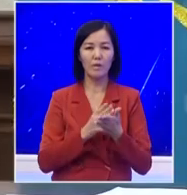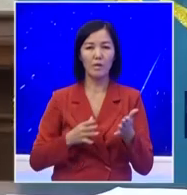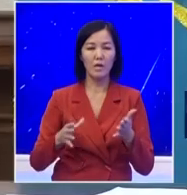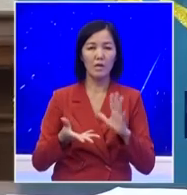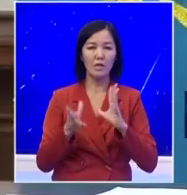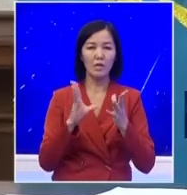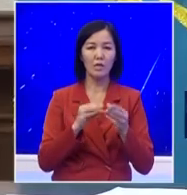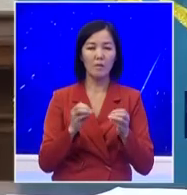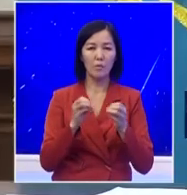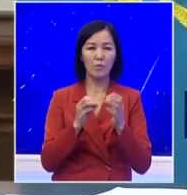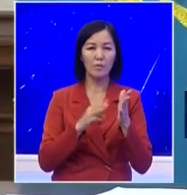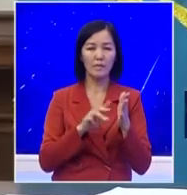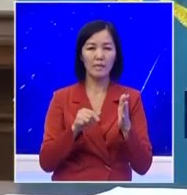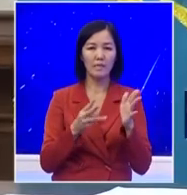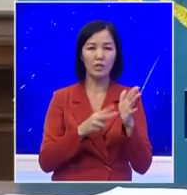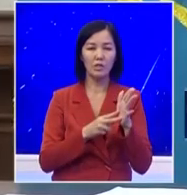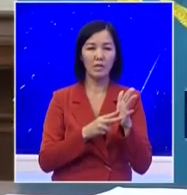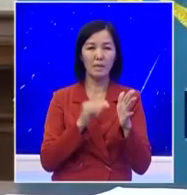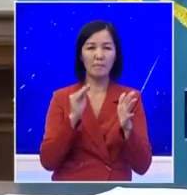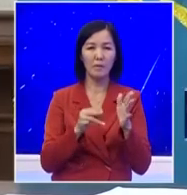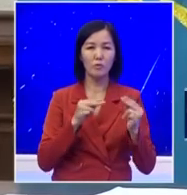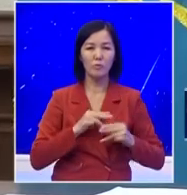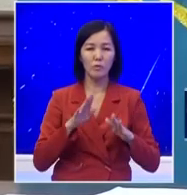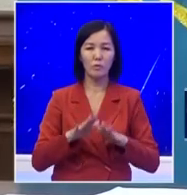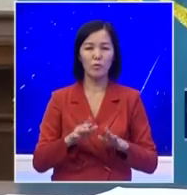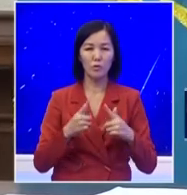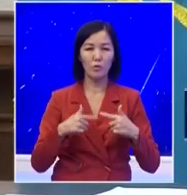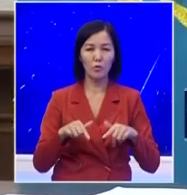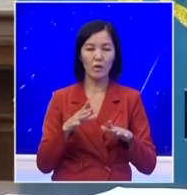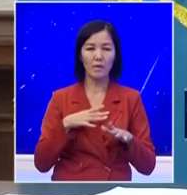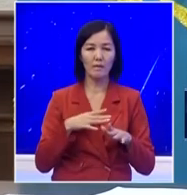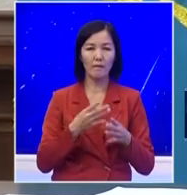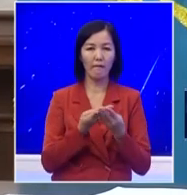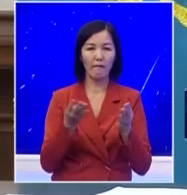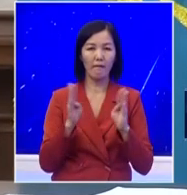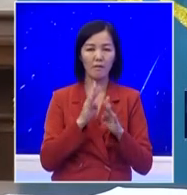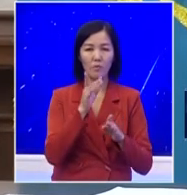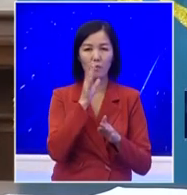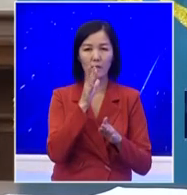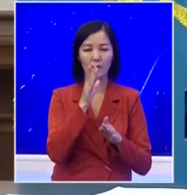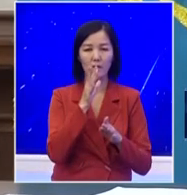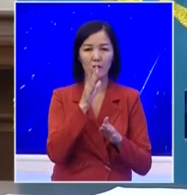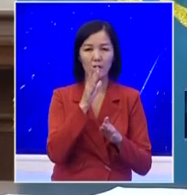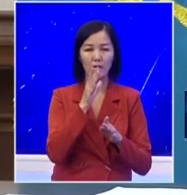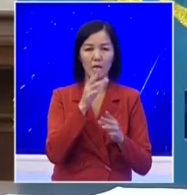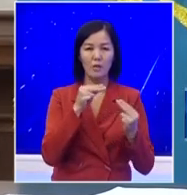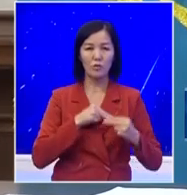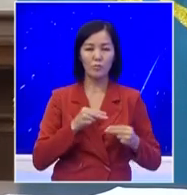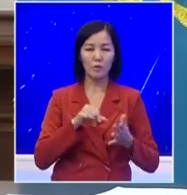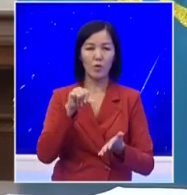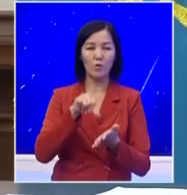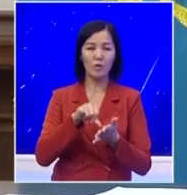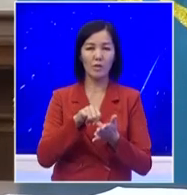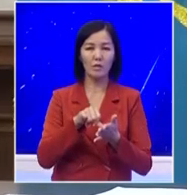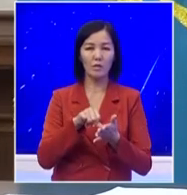бойынша 38.7 мың жұмыс орны құралды. Карантин кезінде босаған азаматтарды жұмысқа